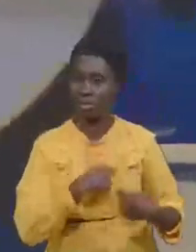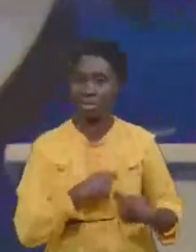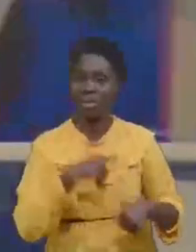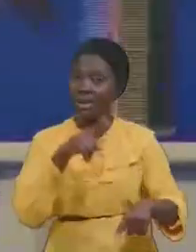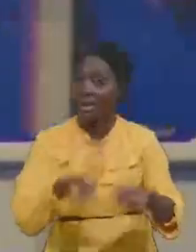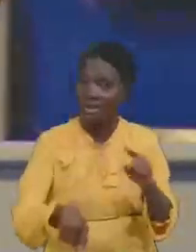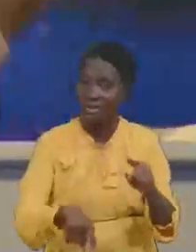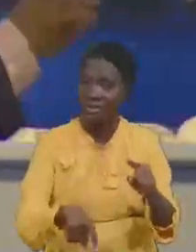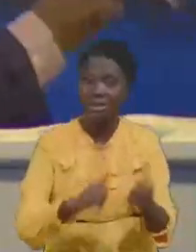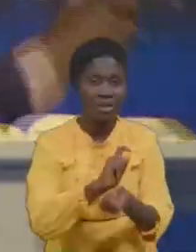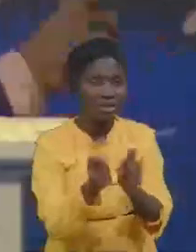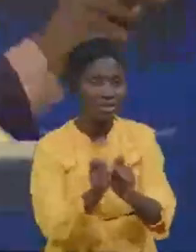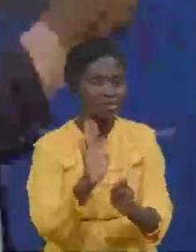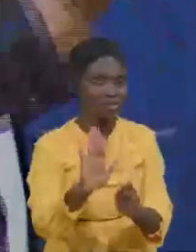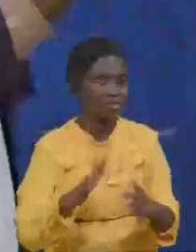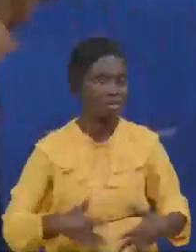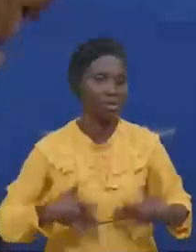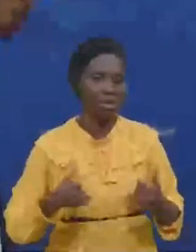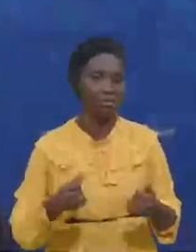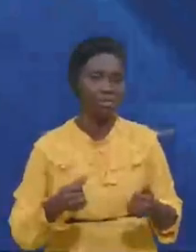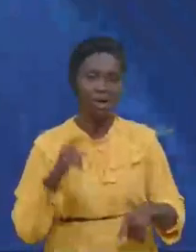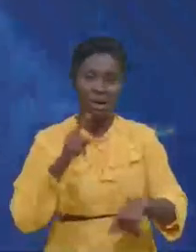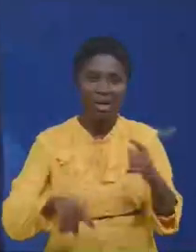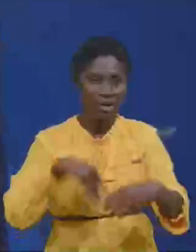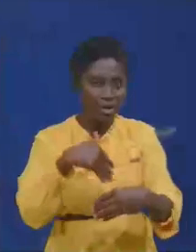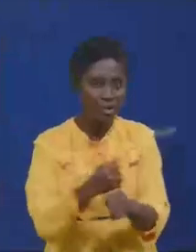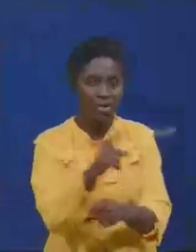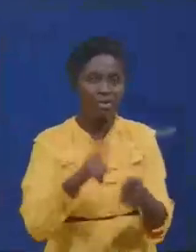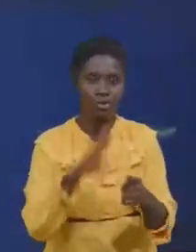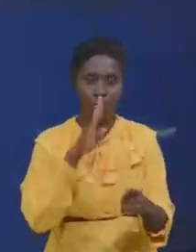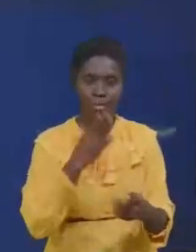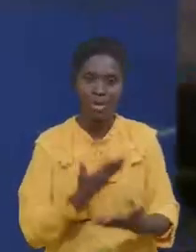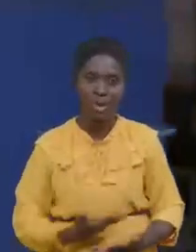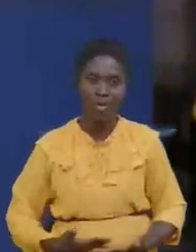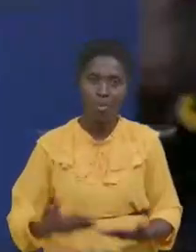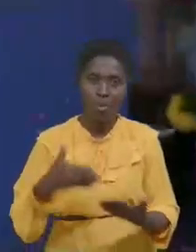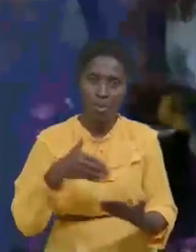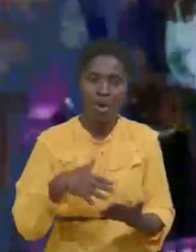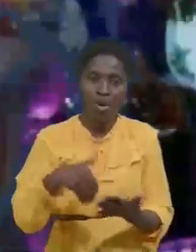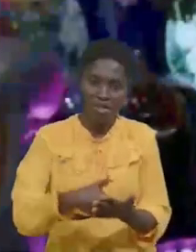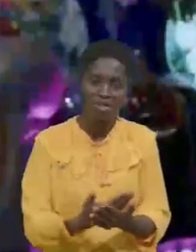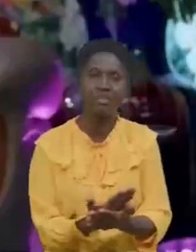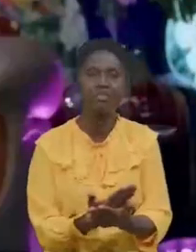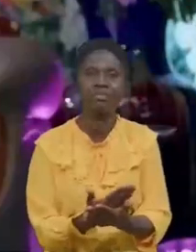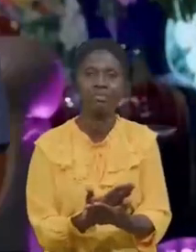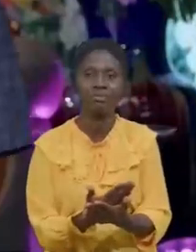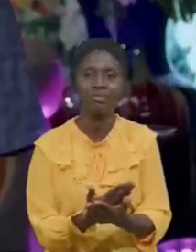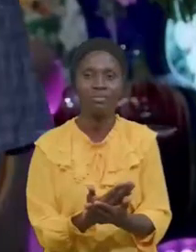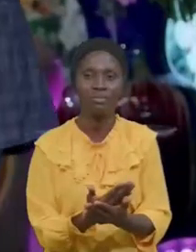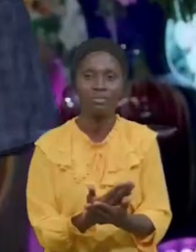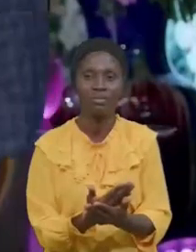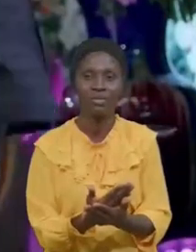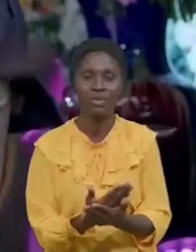ne peuvent pas changer ton cœur, ta vie, ne peuvent pas te régénérer. Voilà